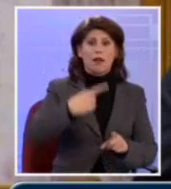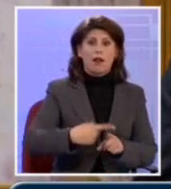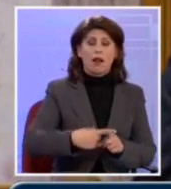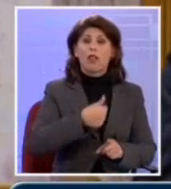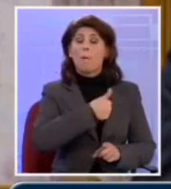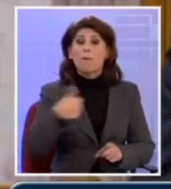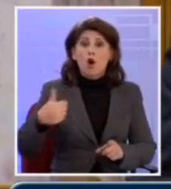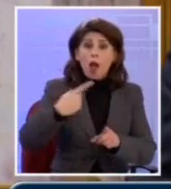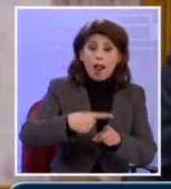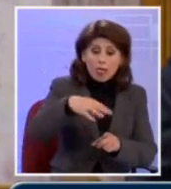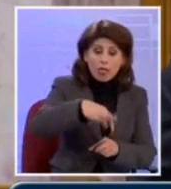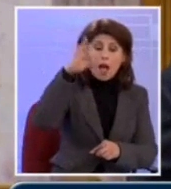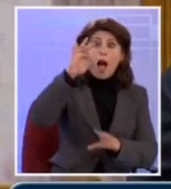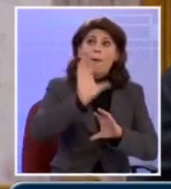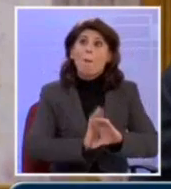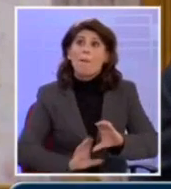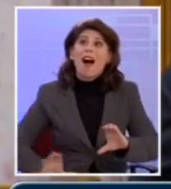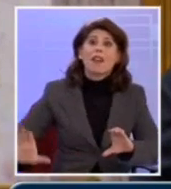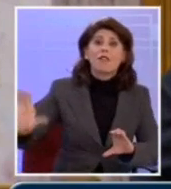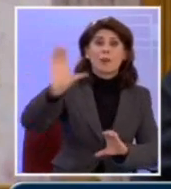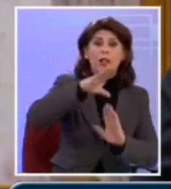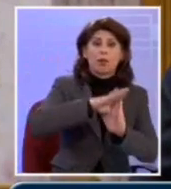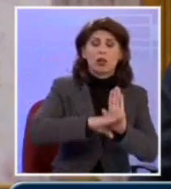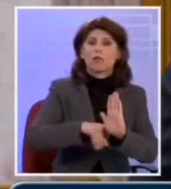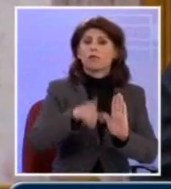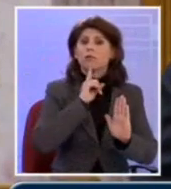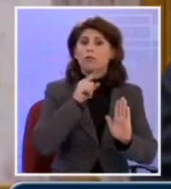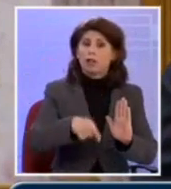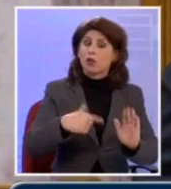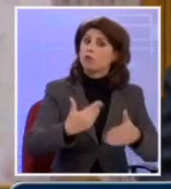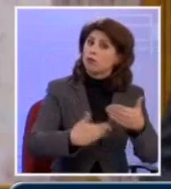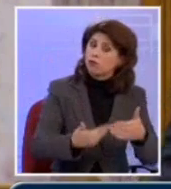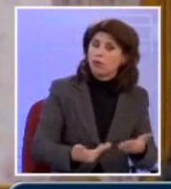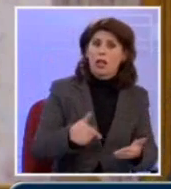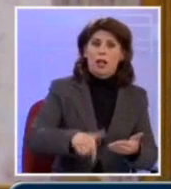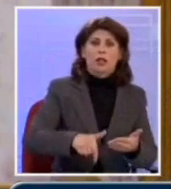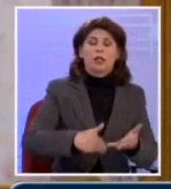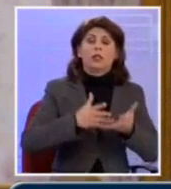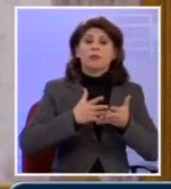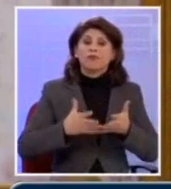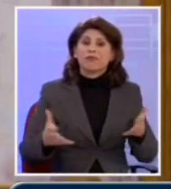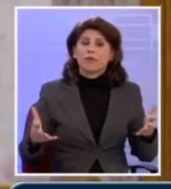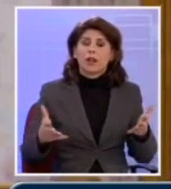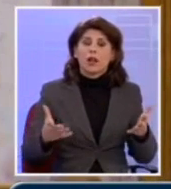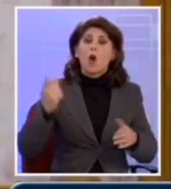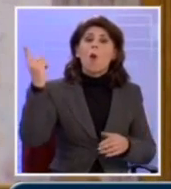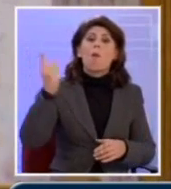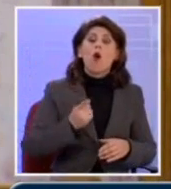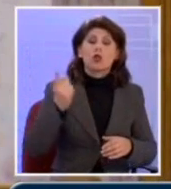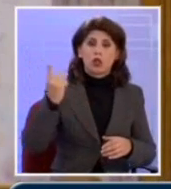μόνο η χώρα μας από πανευρωπαϊκά προγράμματα σαν αυτό που εξελίσσεται της μεγάλης